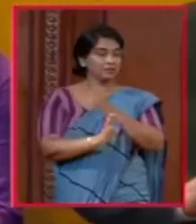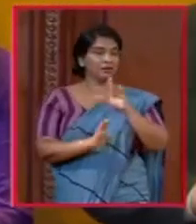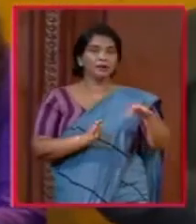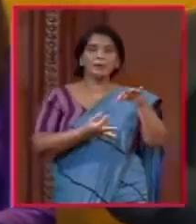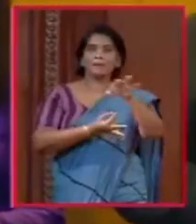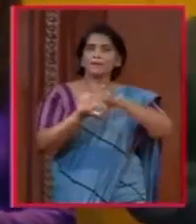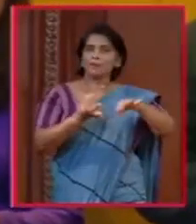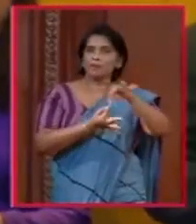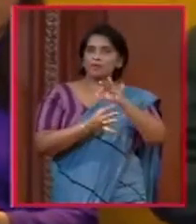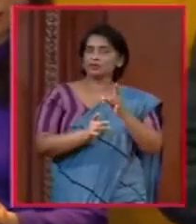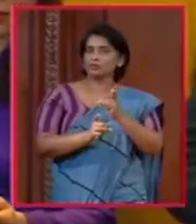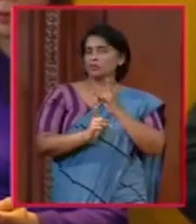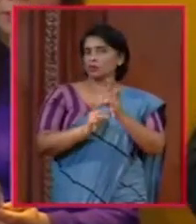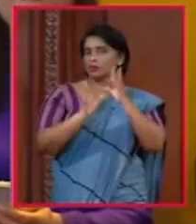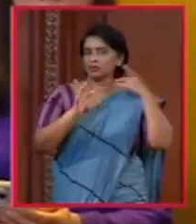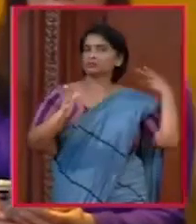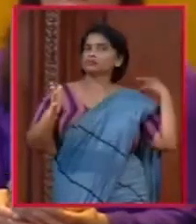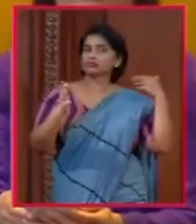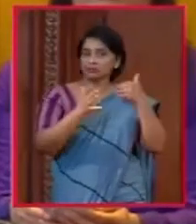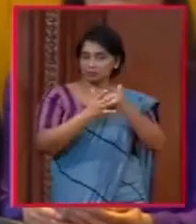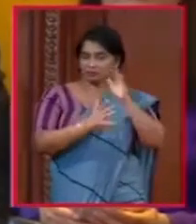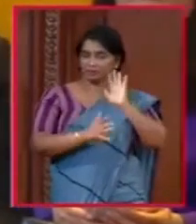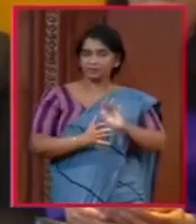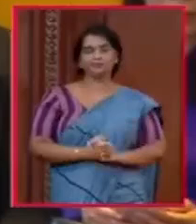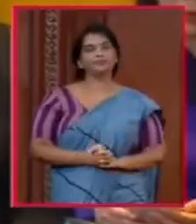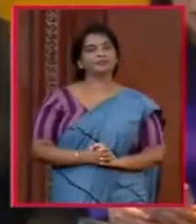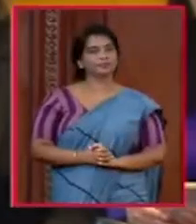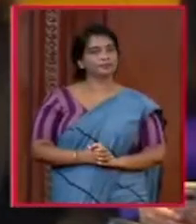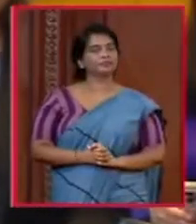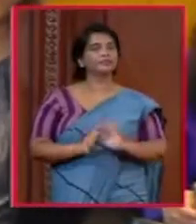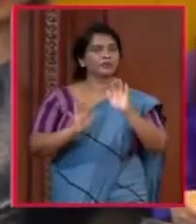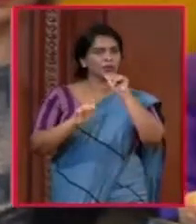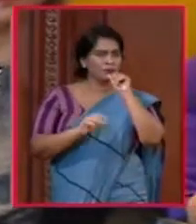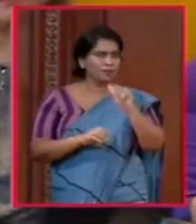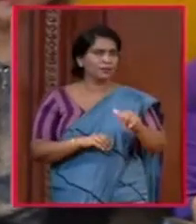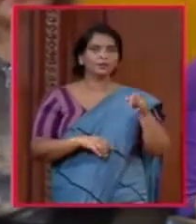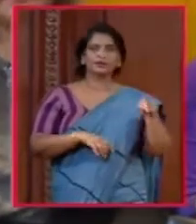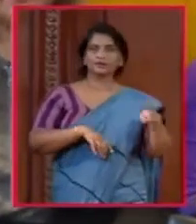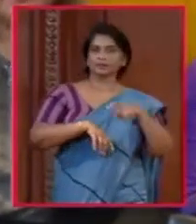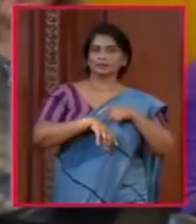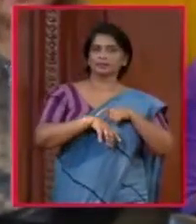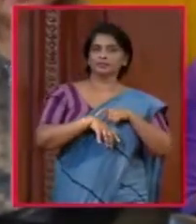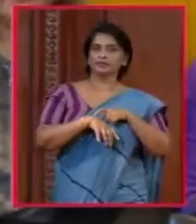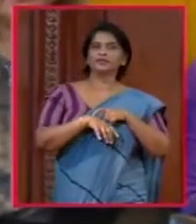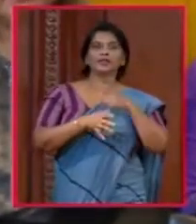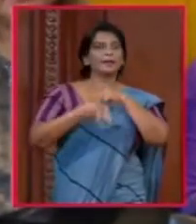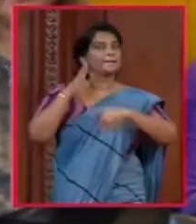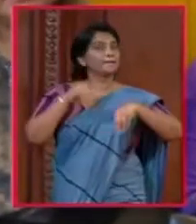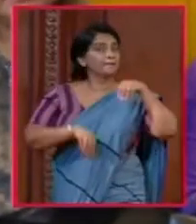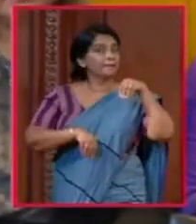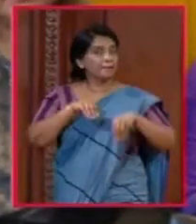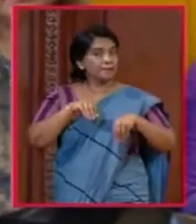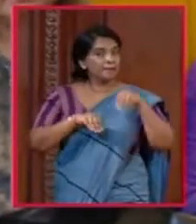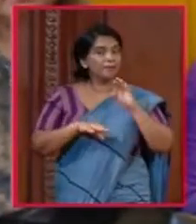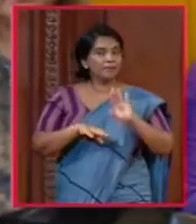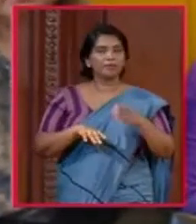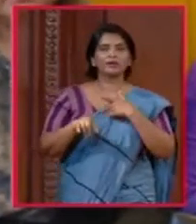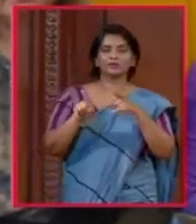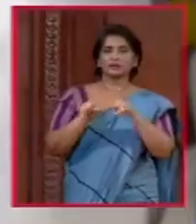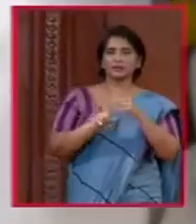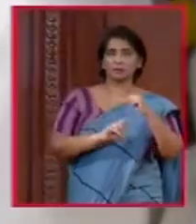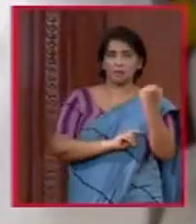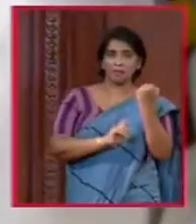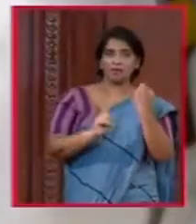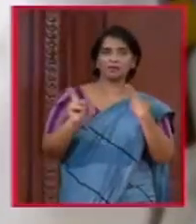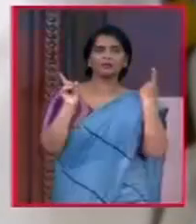ඒ ප්‍රජාතාන්ත්‍රික ලෙස සිදුවුණු ඉතිහාසයක් තිබෙනවා. කිසිදු විටක මැතිවරණයකදී සිදුවන